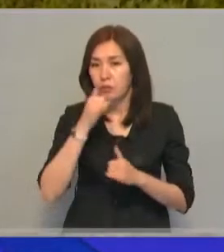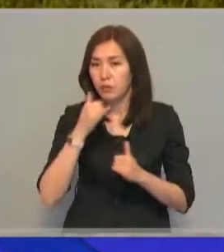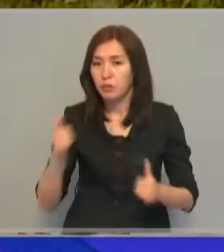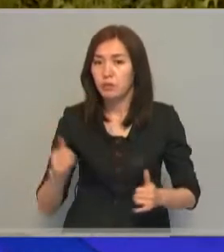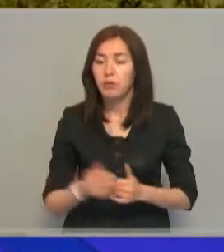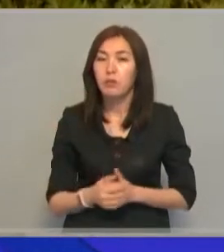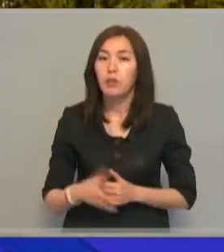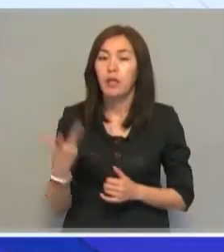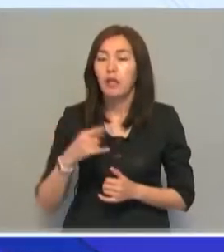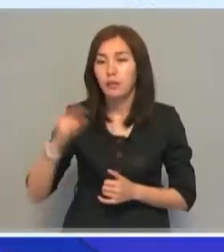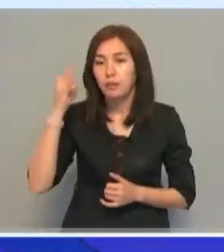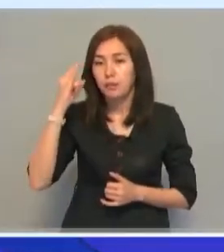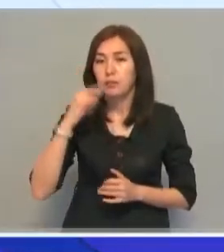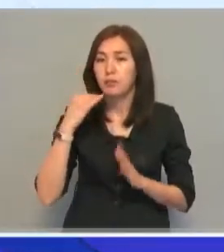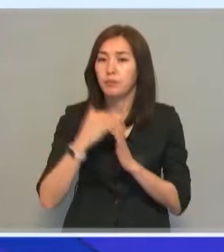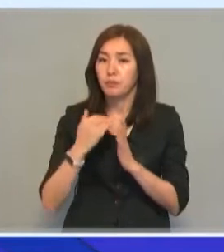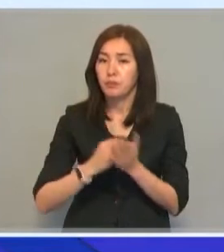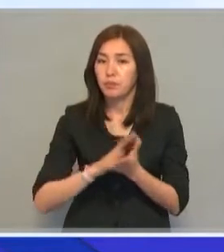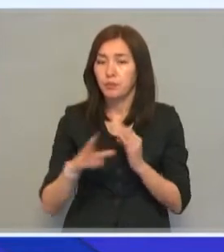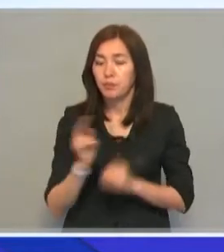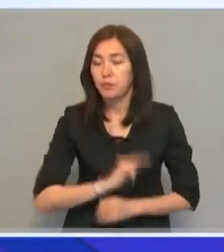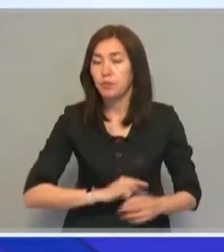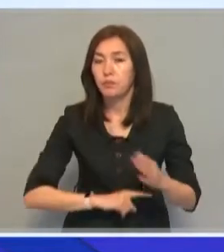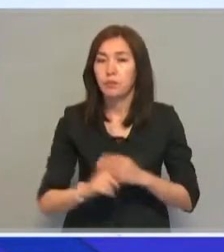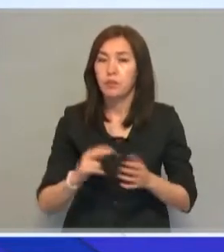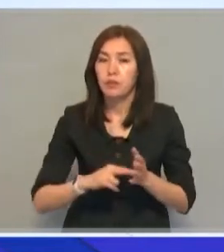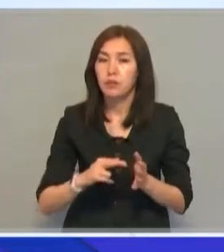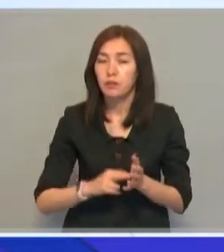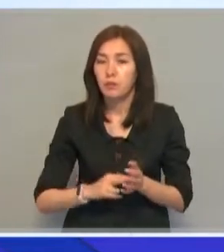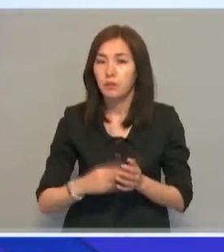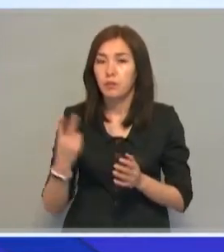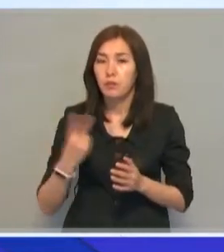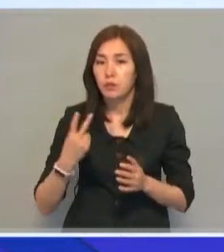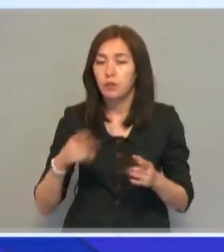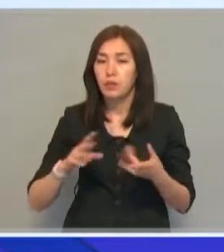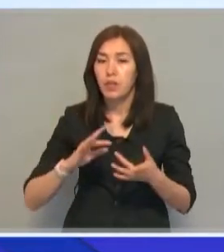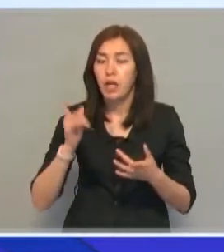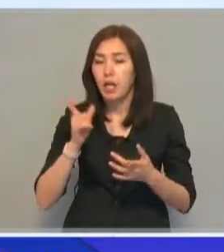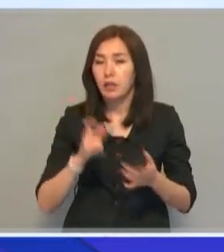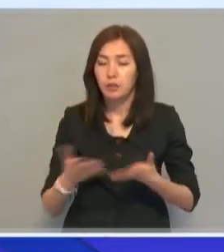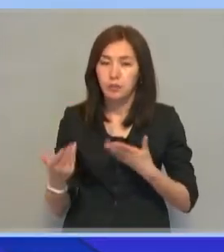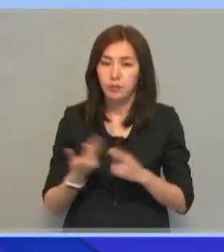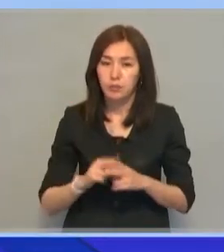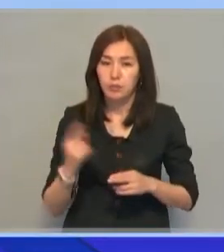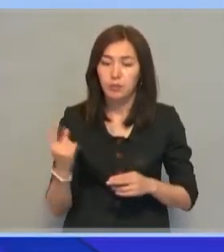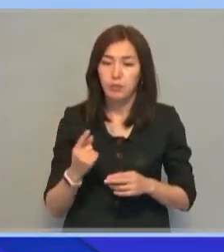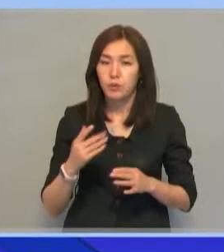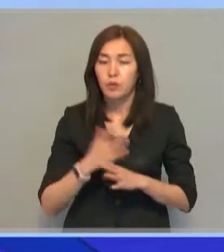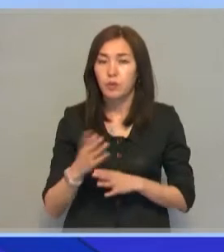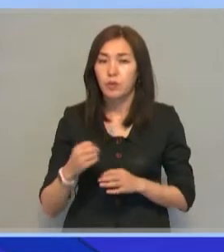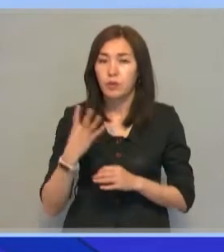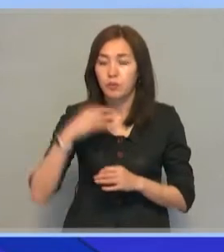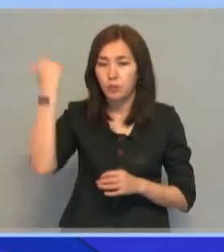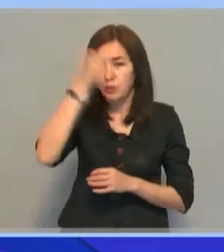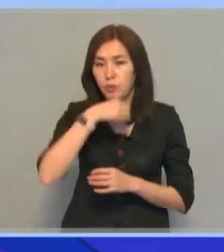шаруа емес. Цифрлы Қазақстан бағдарламасы бойынша іске асып жатқан жоба аясында екі бірдей инвестор тартылған. Соның бірі бұл салада